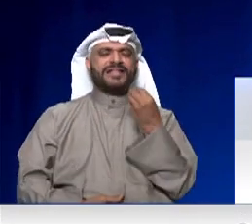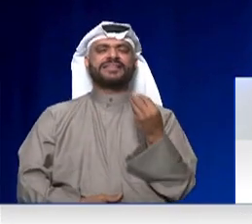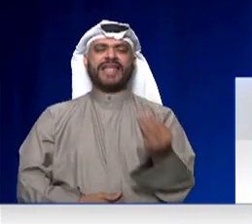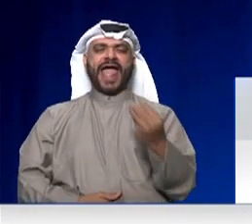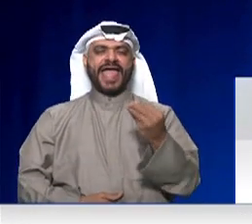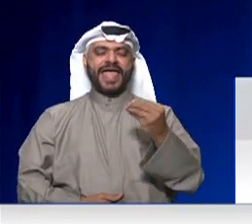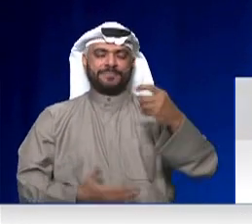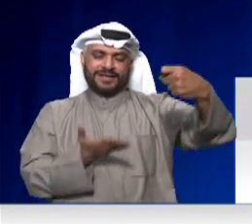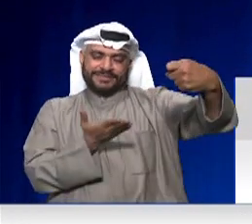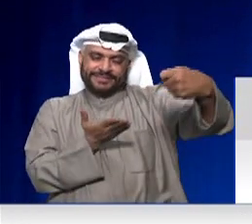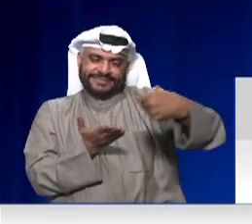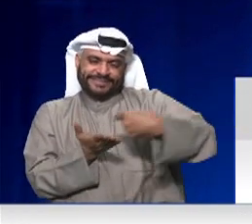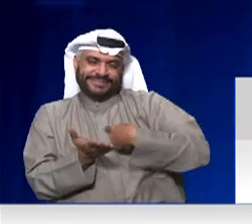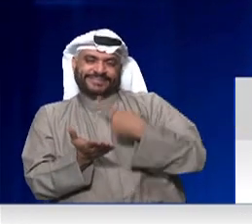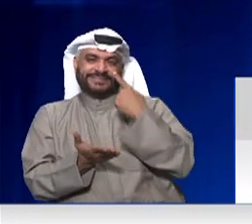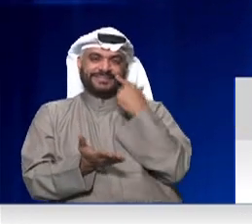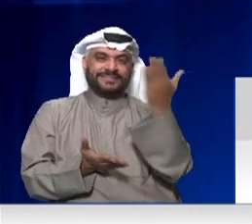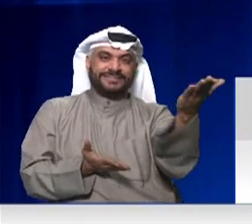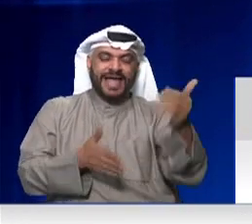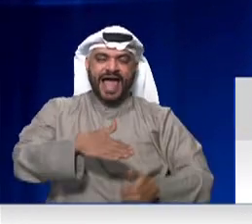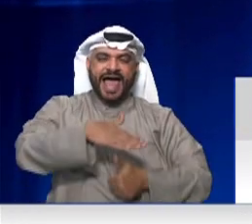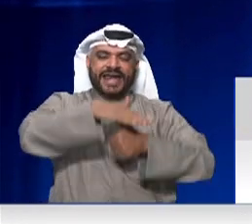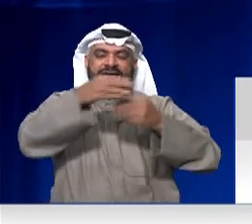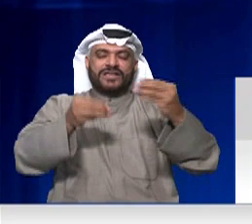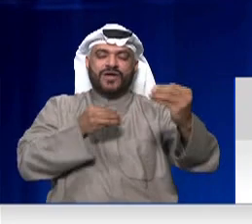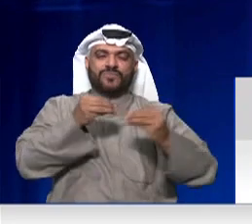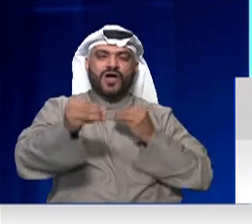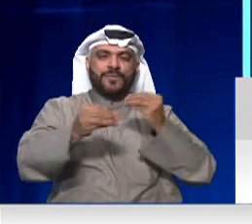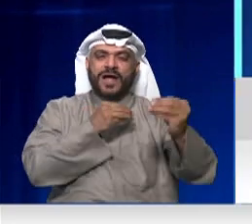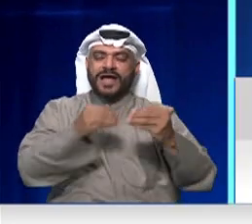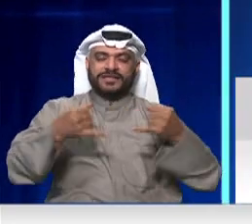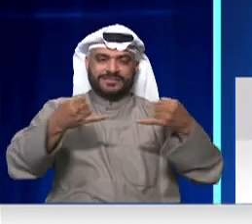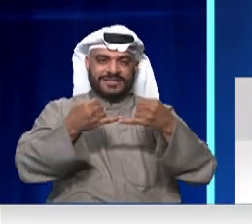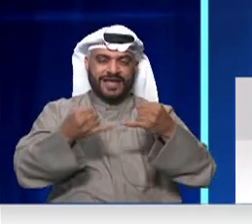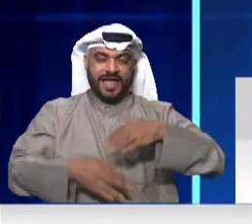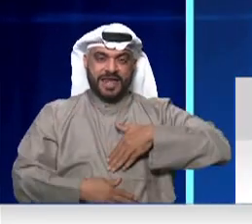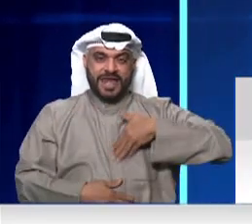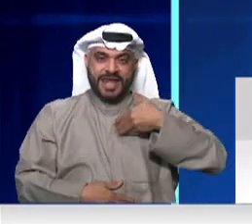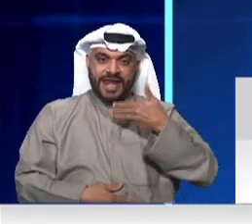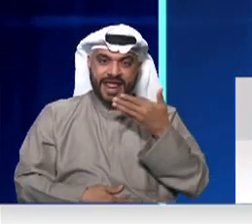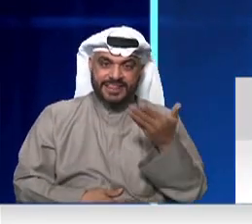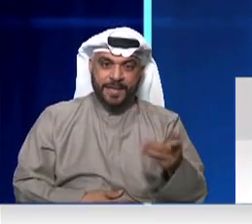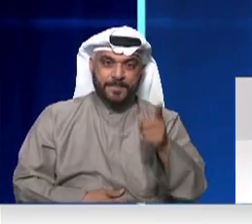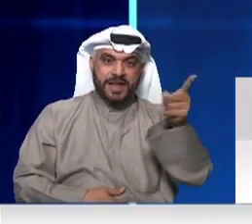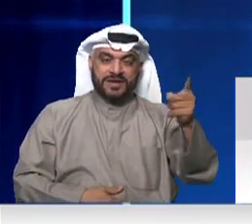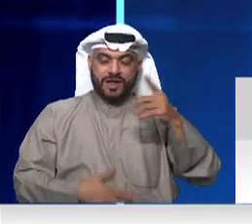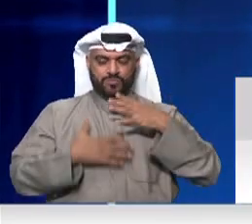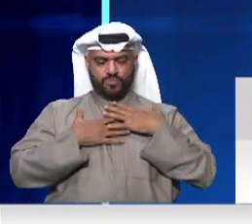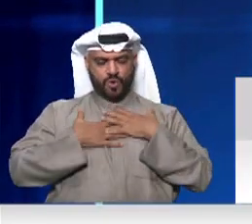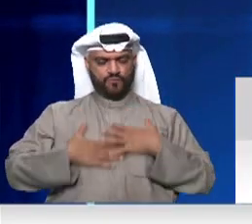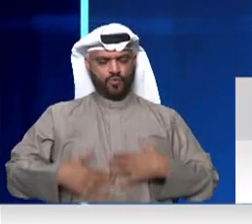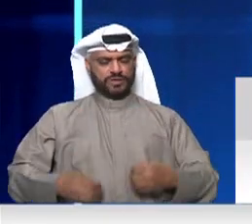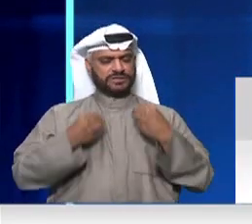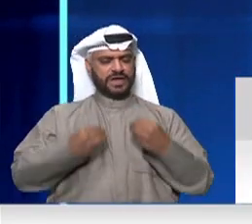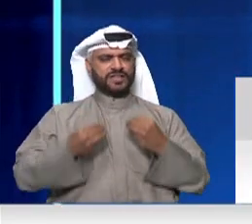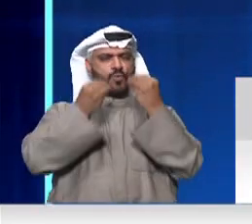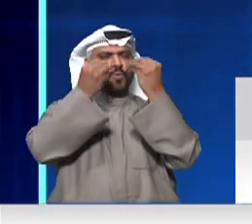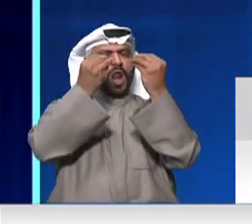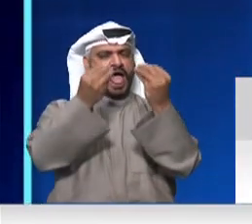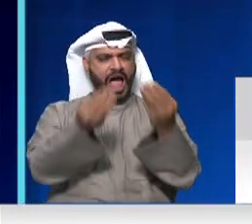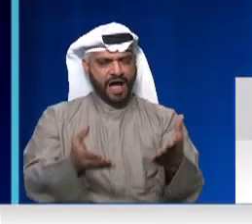خالص شكره على ما عبر عنه من تهنئة ومن طيب المشاعر بمناسبة تولي سموه رعاه الله مقاليد